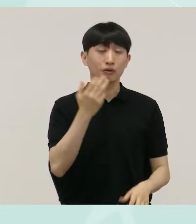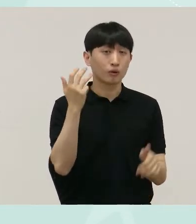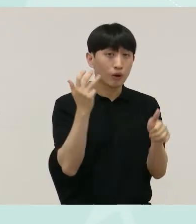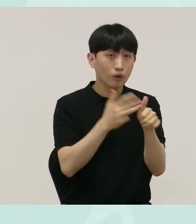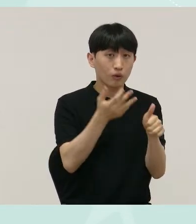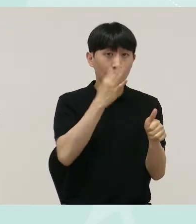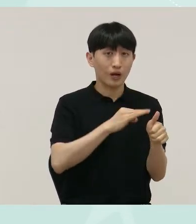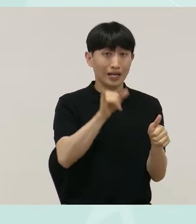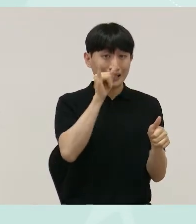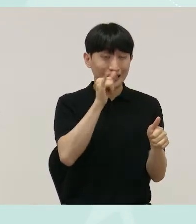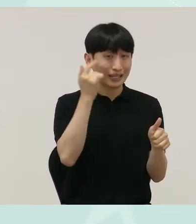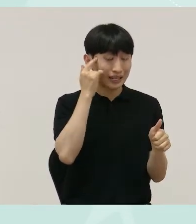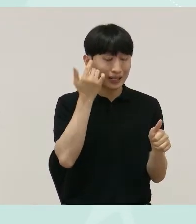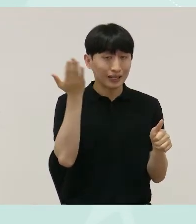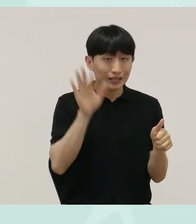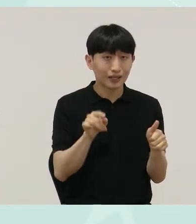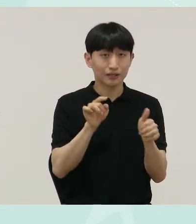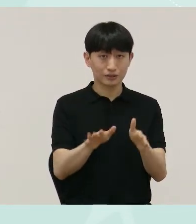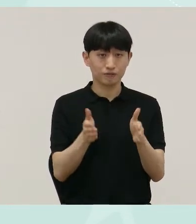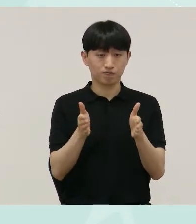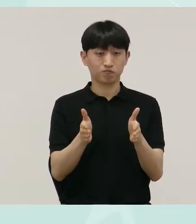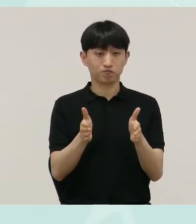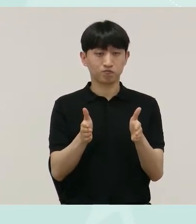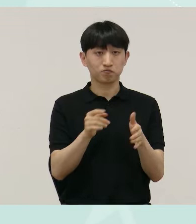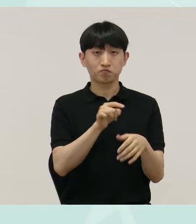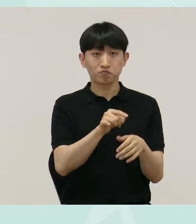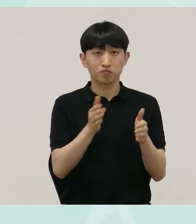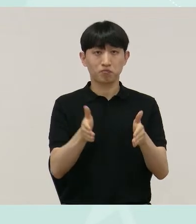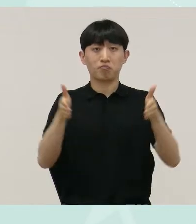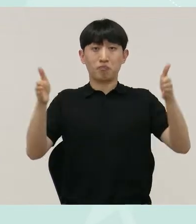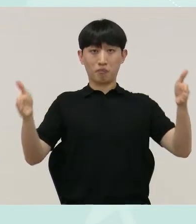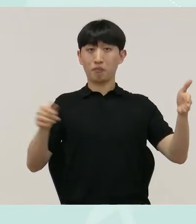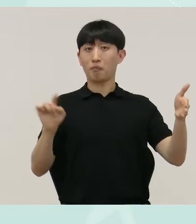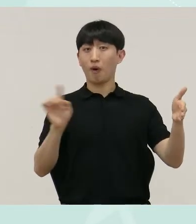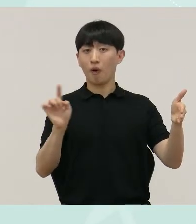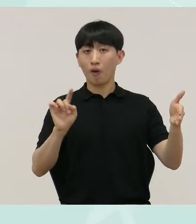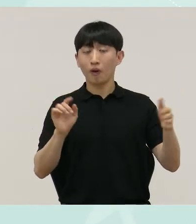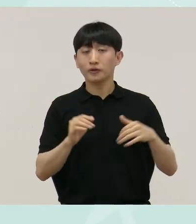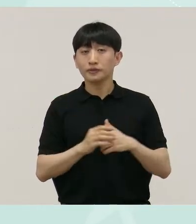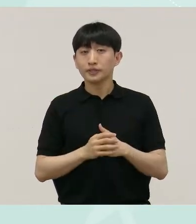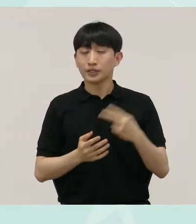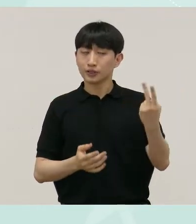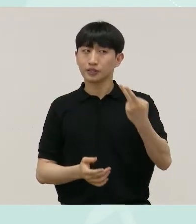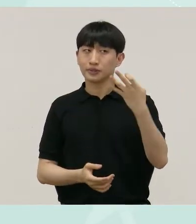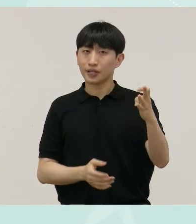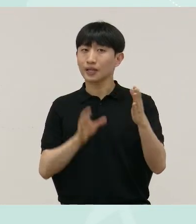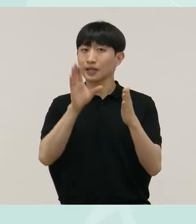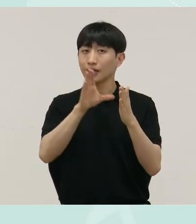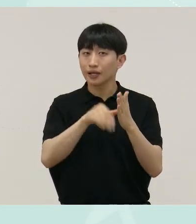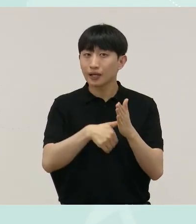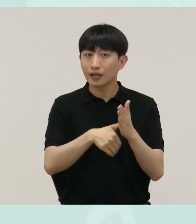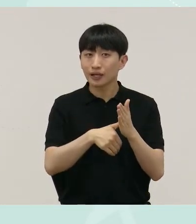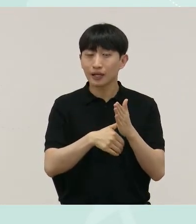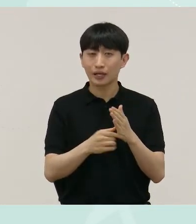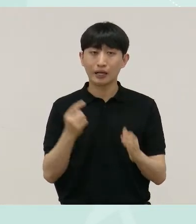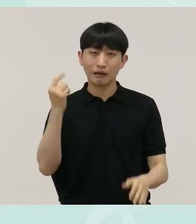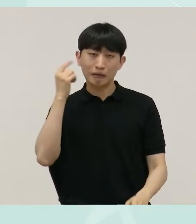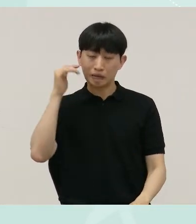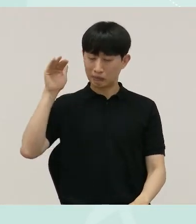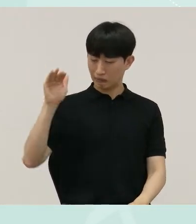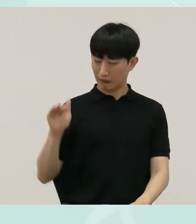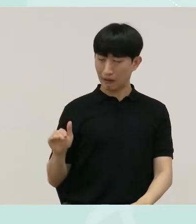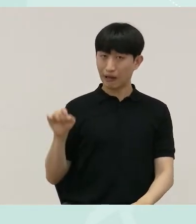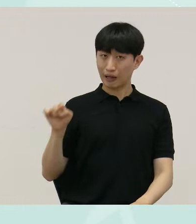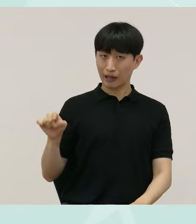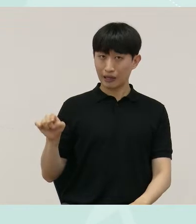점차적으로 적응증이 조금 더 청력이 남아있는 쪽으로 확대가 되었고요. 급기야 2014년도에는 저음역대 청력이 보존되어